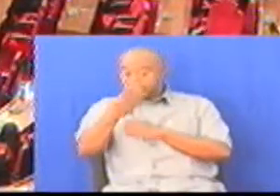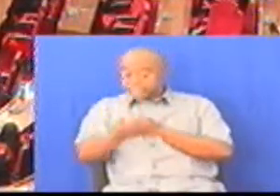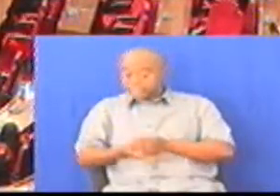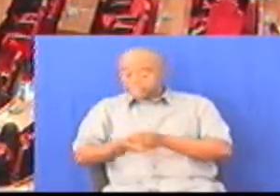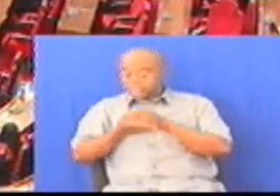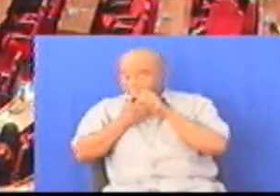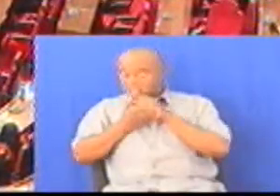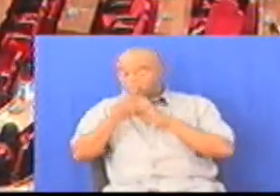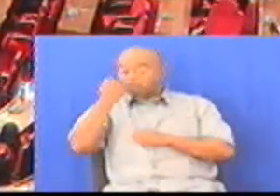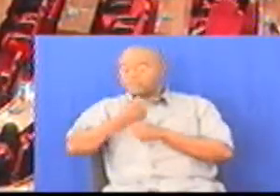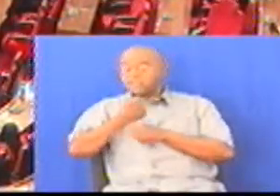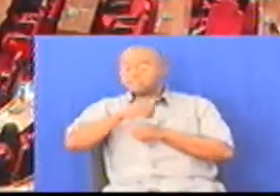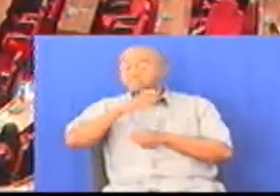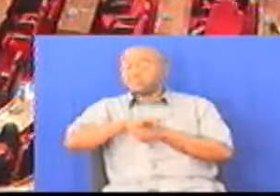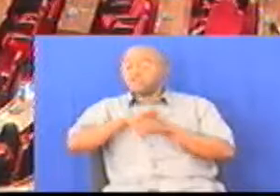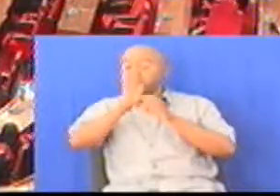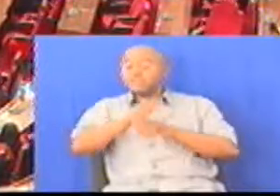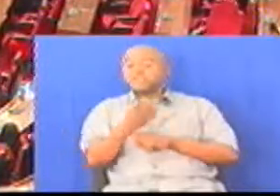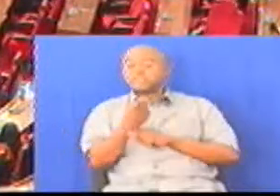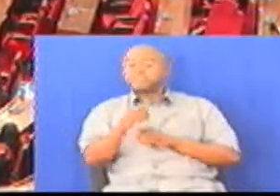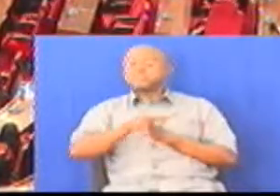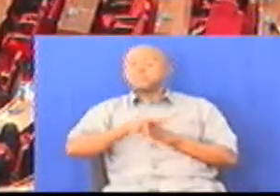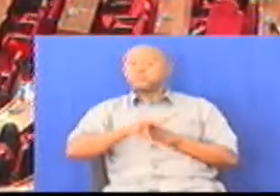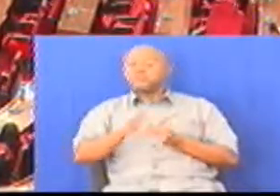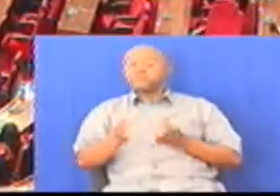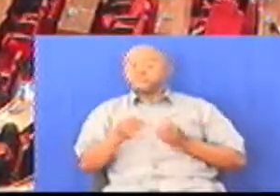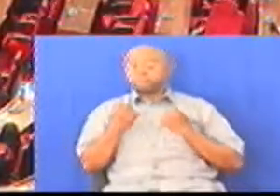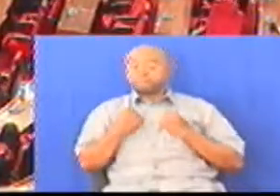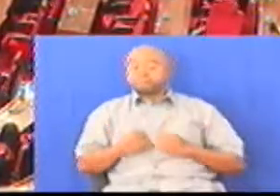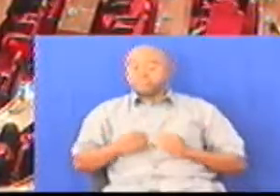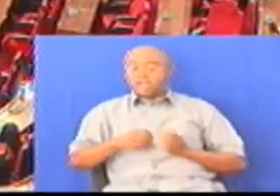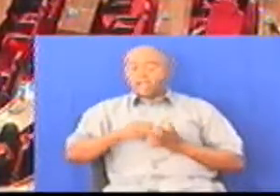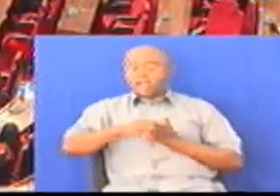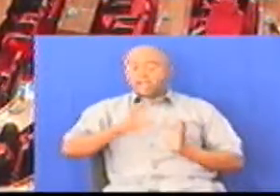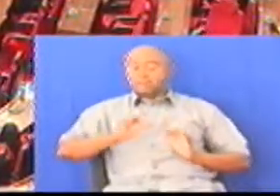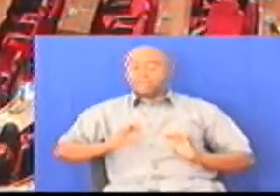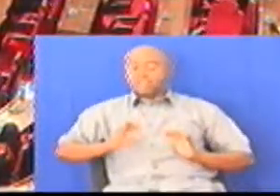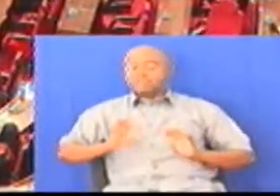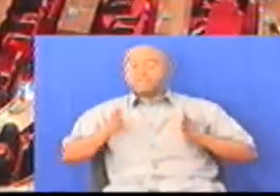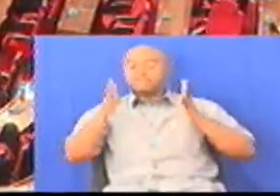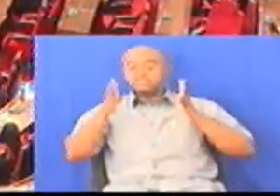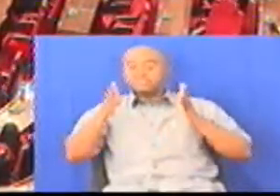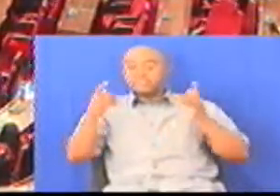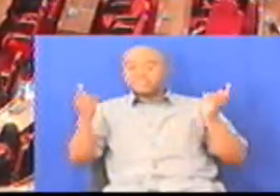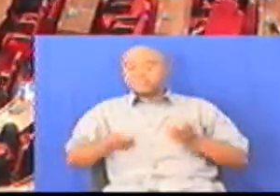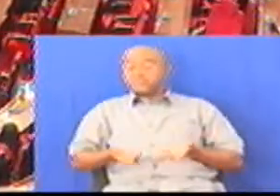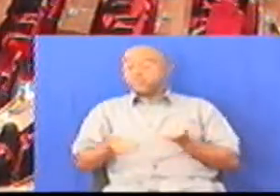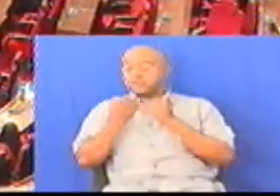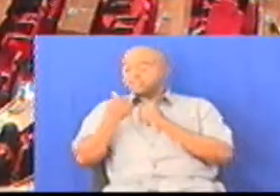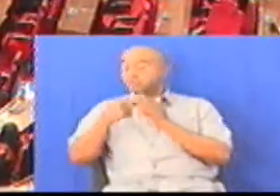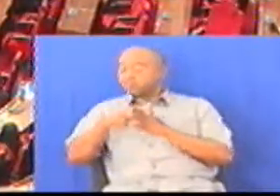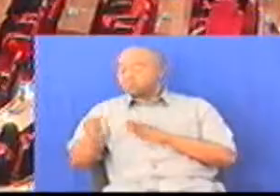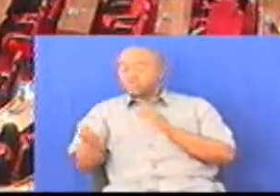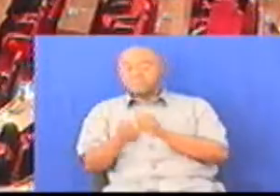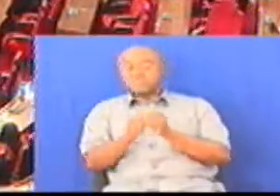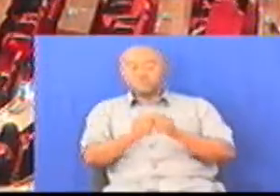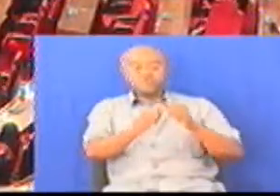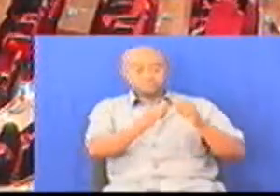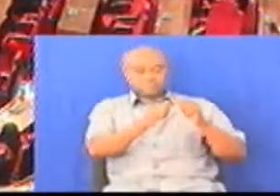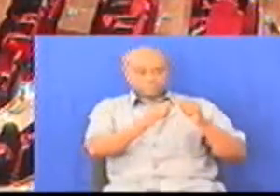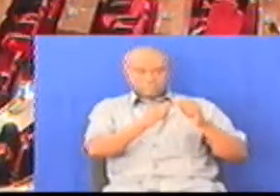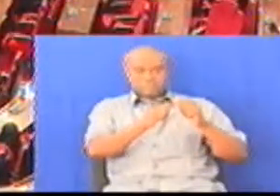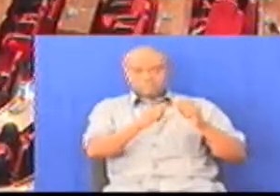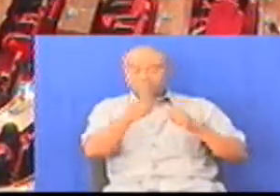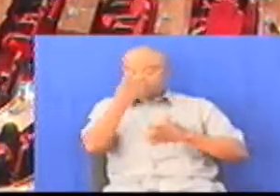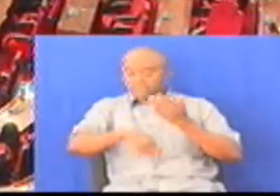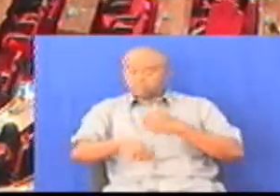kubwa ya watumishi kubaki na fedha za kutosha ili kumudu gharama za maisha na hivyo kuongeza uwezo wa kununua bidhaa za huduma ambazo zina makato ya